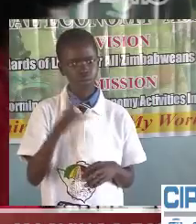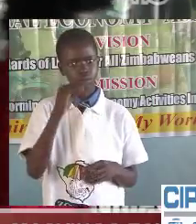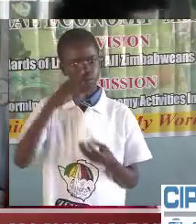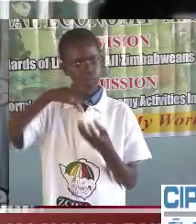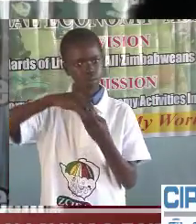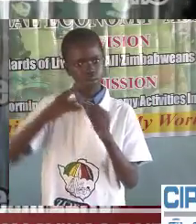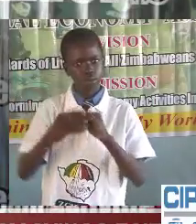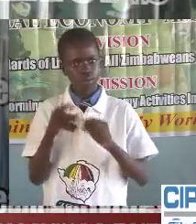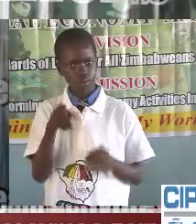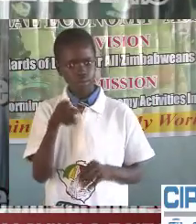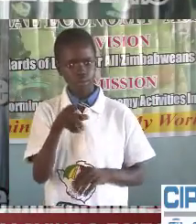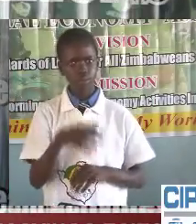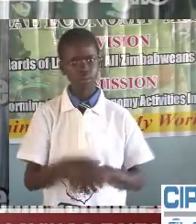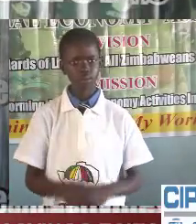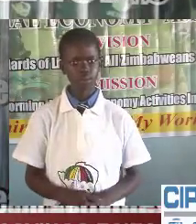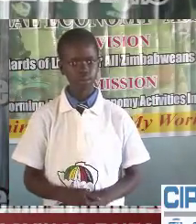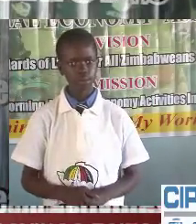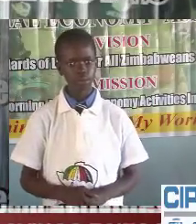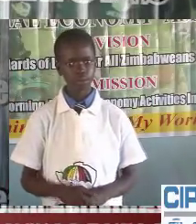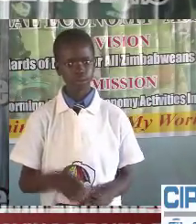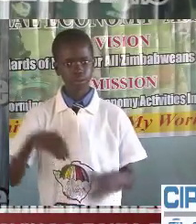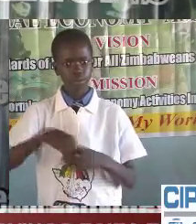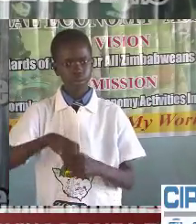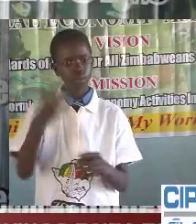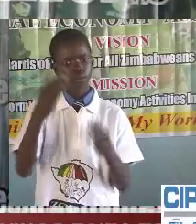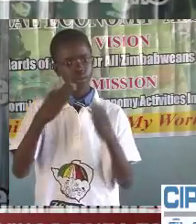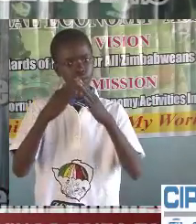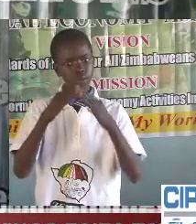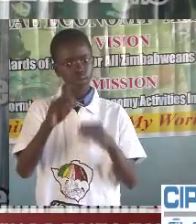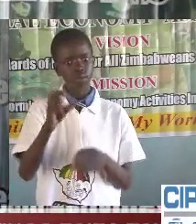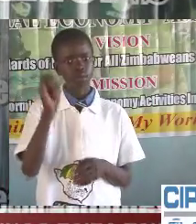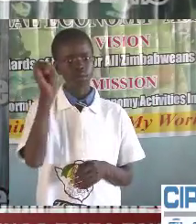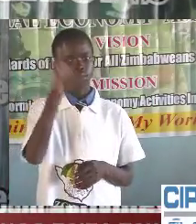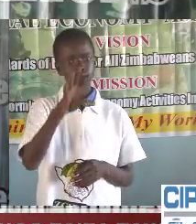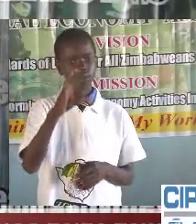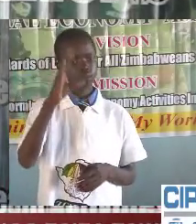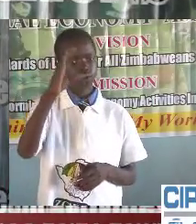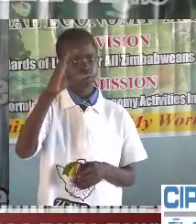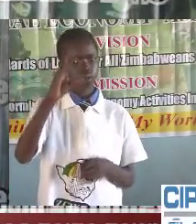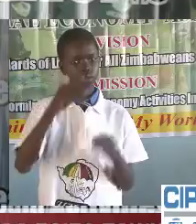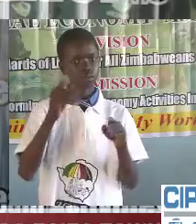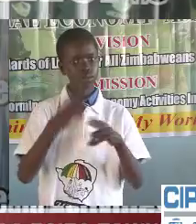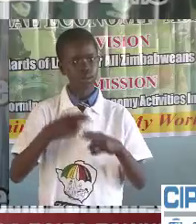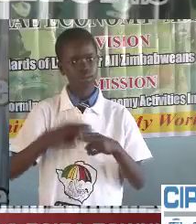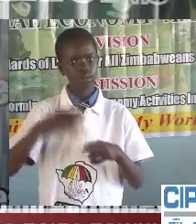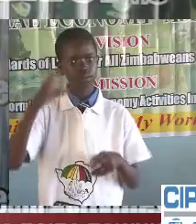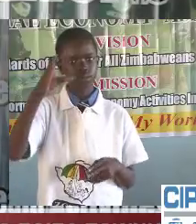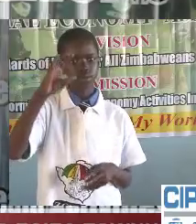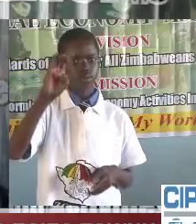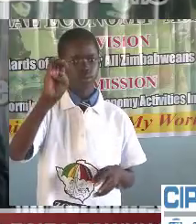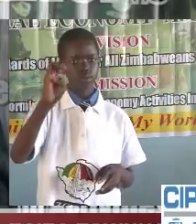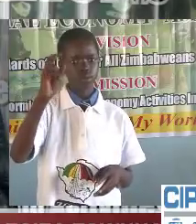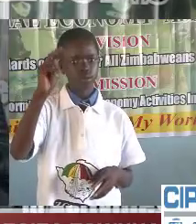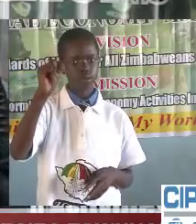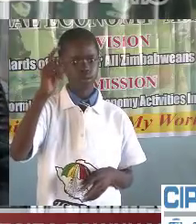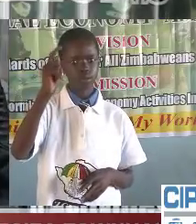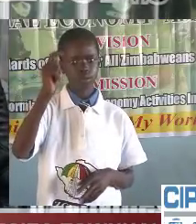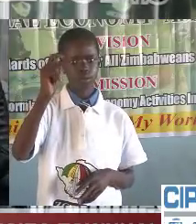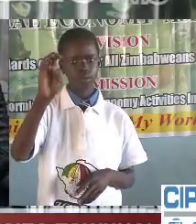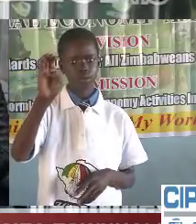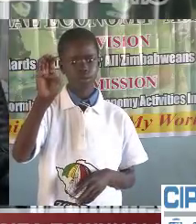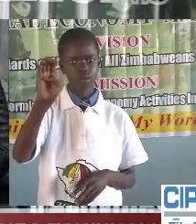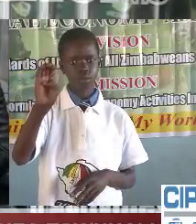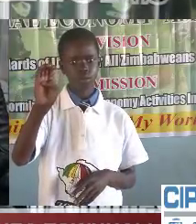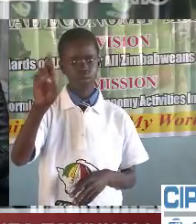Organization iyi tine bhana riruko inonzi Center for International Private Enterprise. Tikubatana